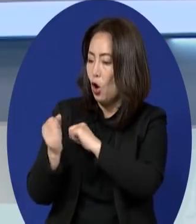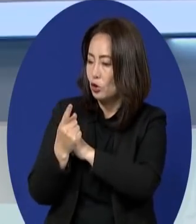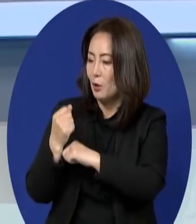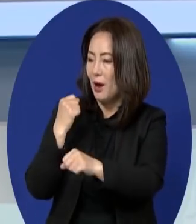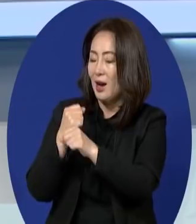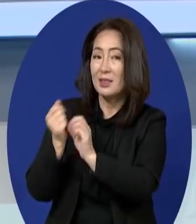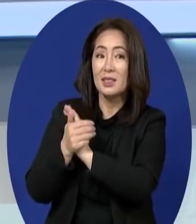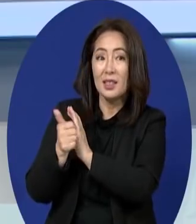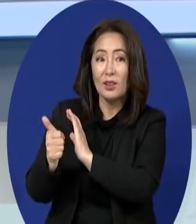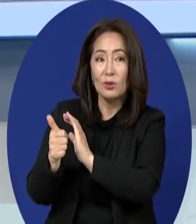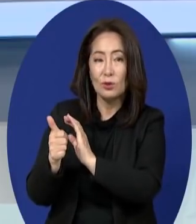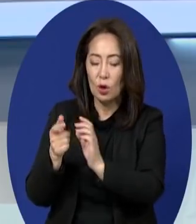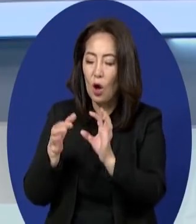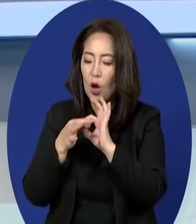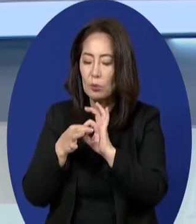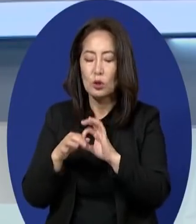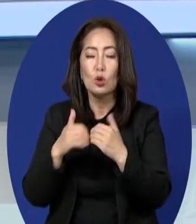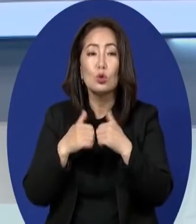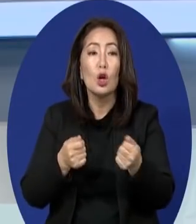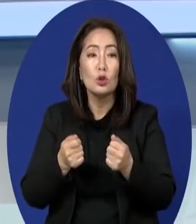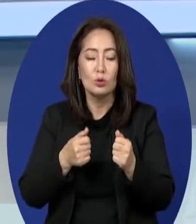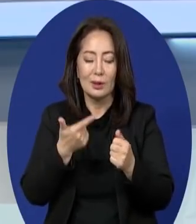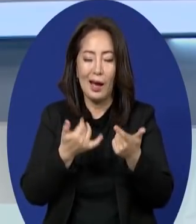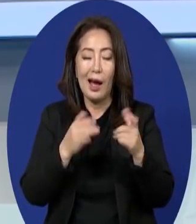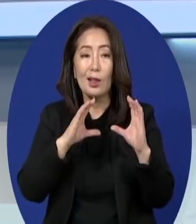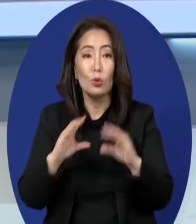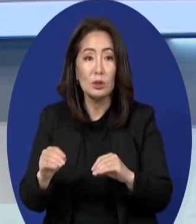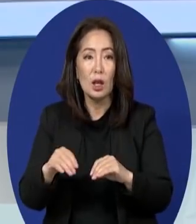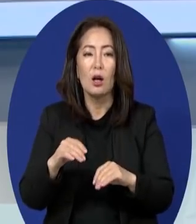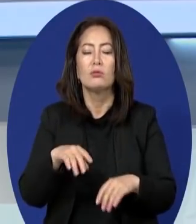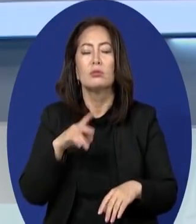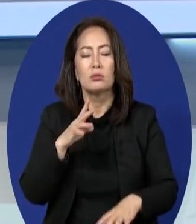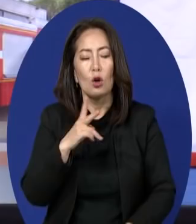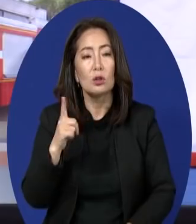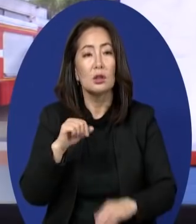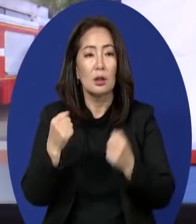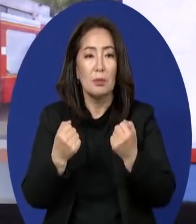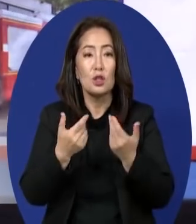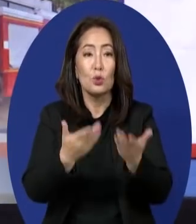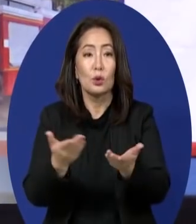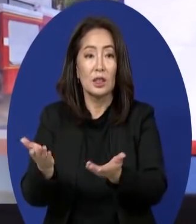хүрээнд тусгай зохицуулалтын гал унтраах 21 автомашин хүлээлгэн өглөө.